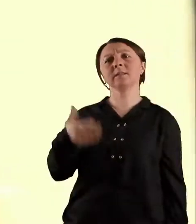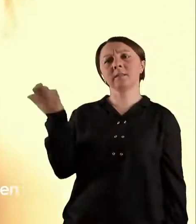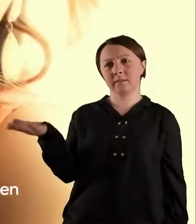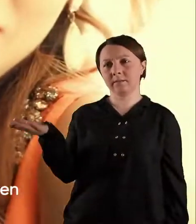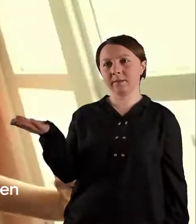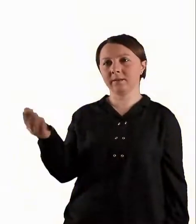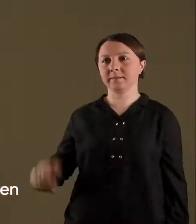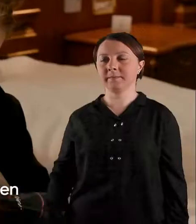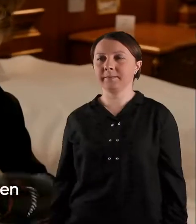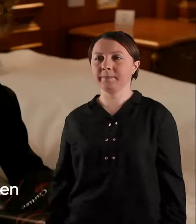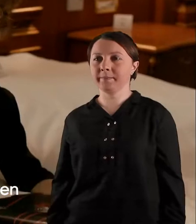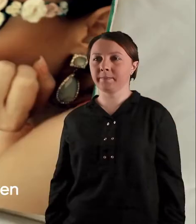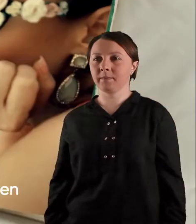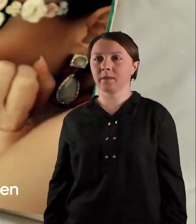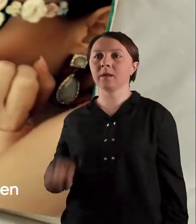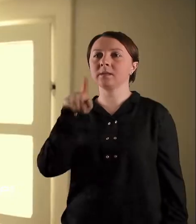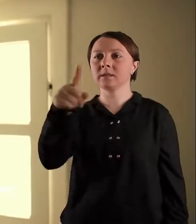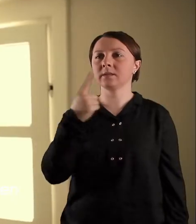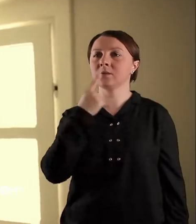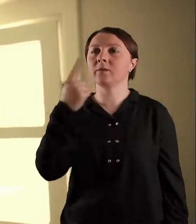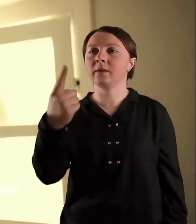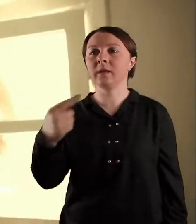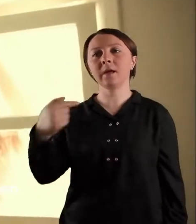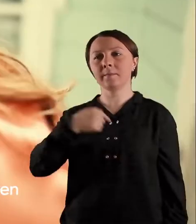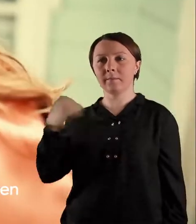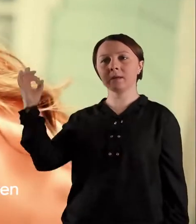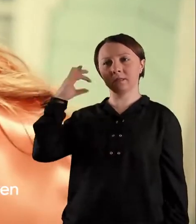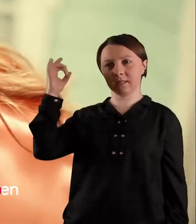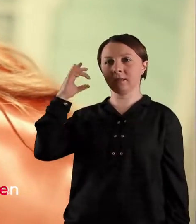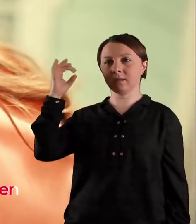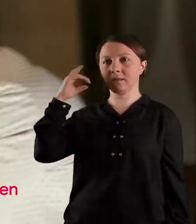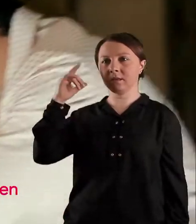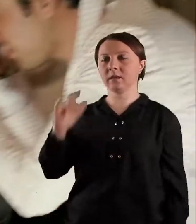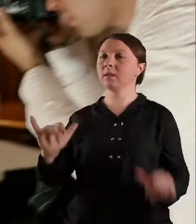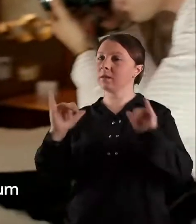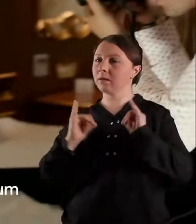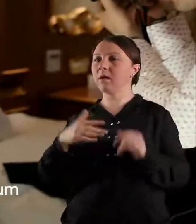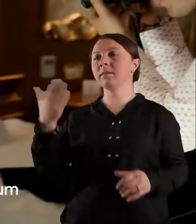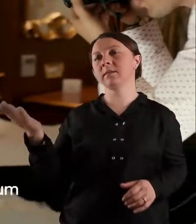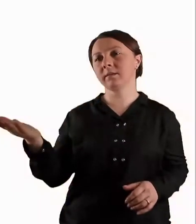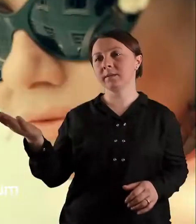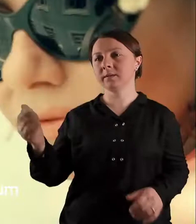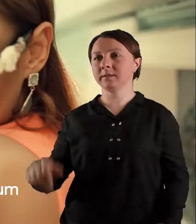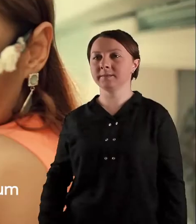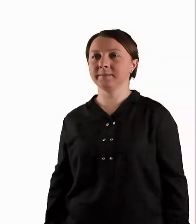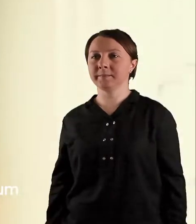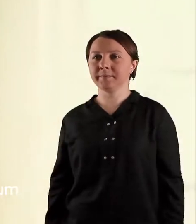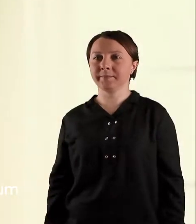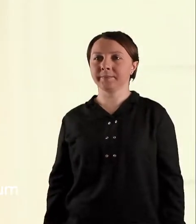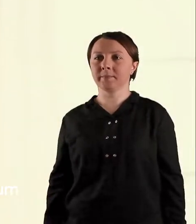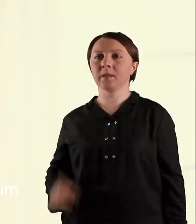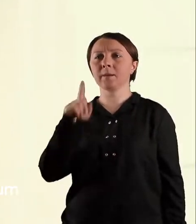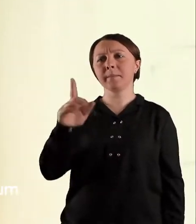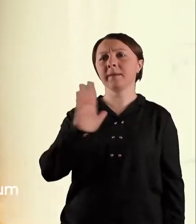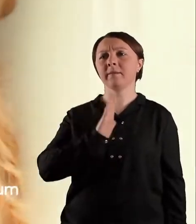İyisin tabii sen söyleyen, ben dinleyen. Rahat tabii,